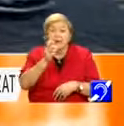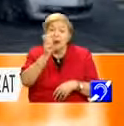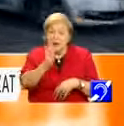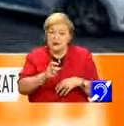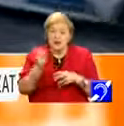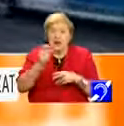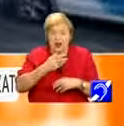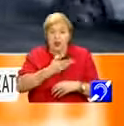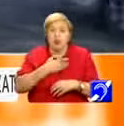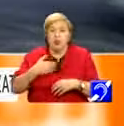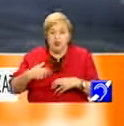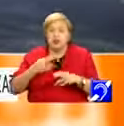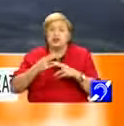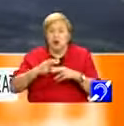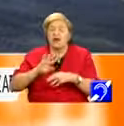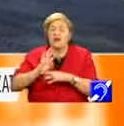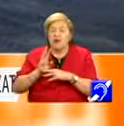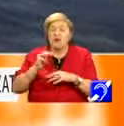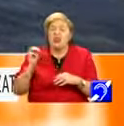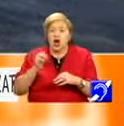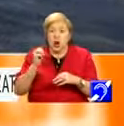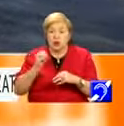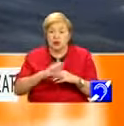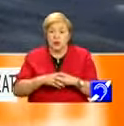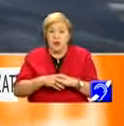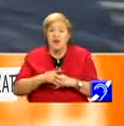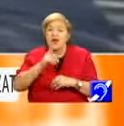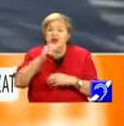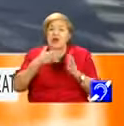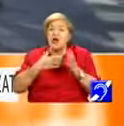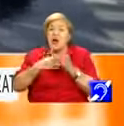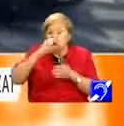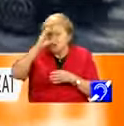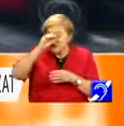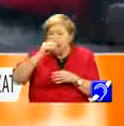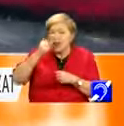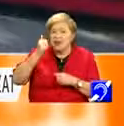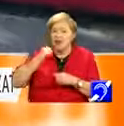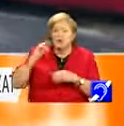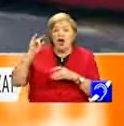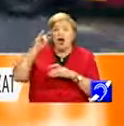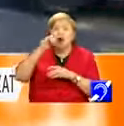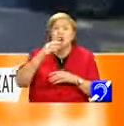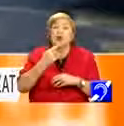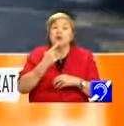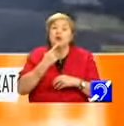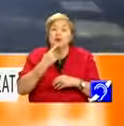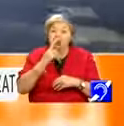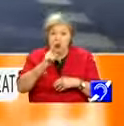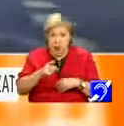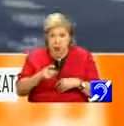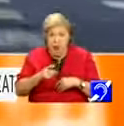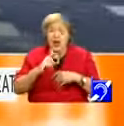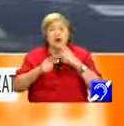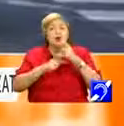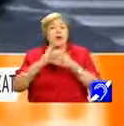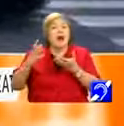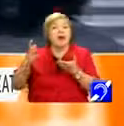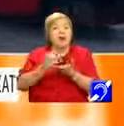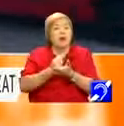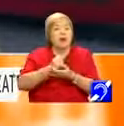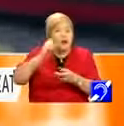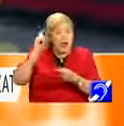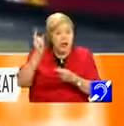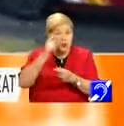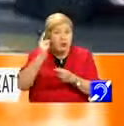București infectați cu COVID-19. Ei au ajuns aseară pe aeroportul din Timișoara. Acolo au fost preluați de ambulanțe și